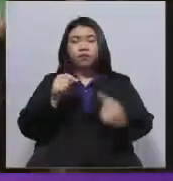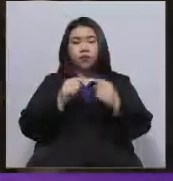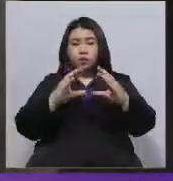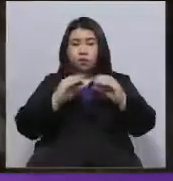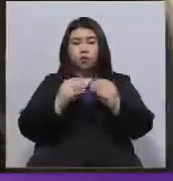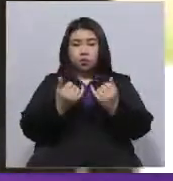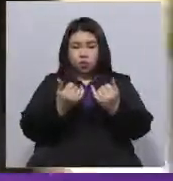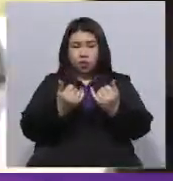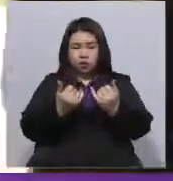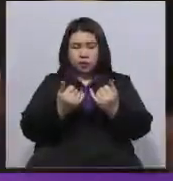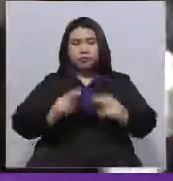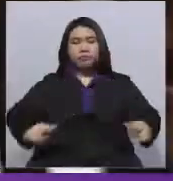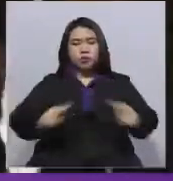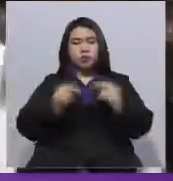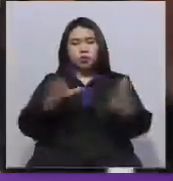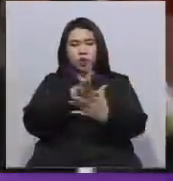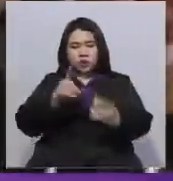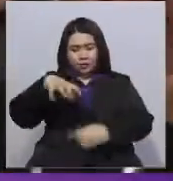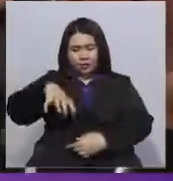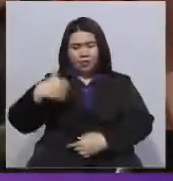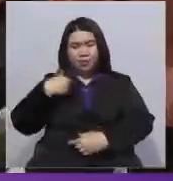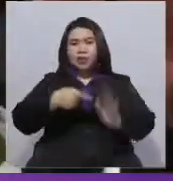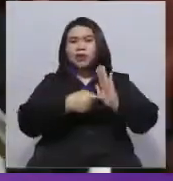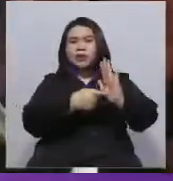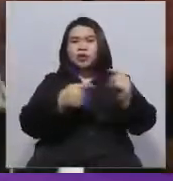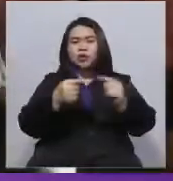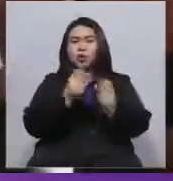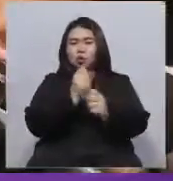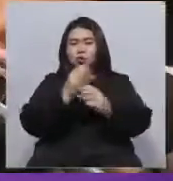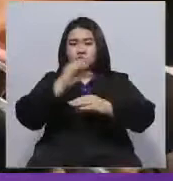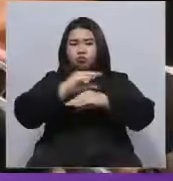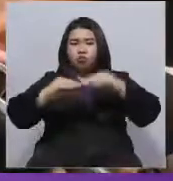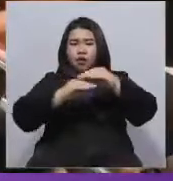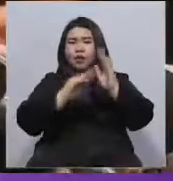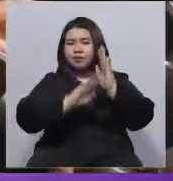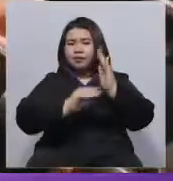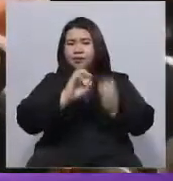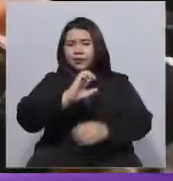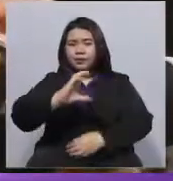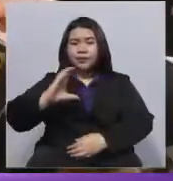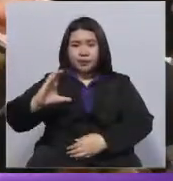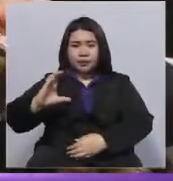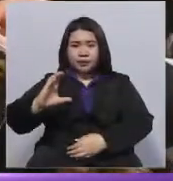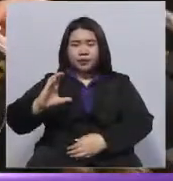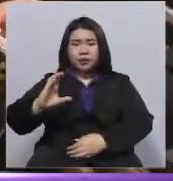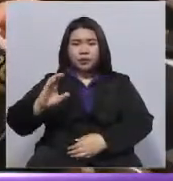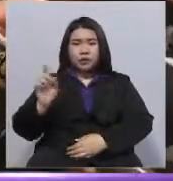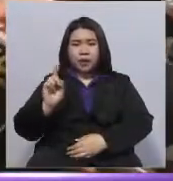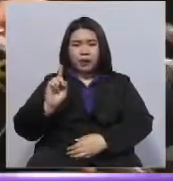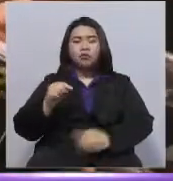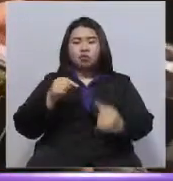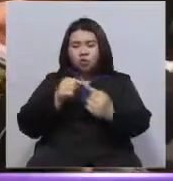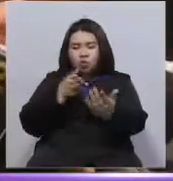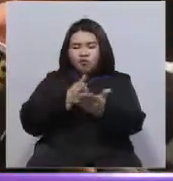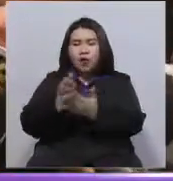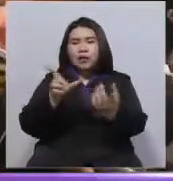วันนี้กระทรวงวัฒนธรรมจะมีการเสนอในการทำโครงการระเบียงเศรษฐกิจภาคตะวันออกหรือ EEC ด้านสัง